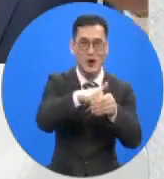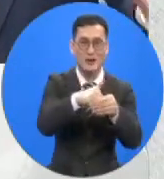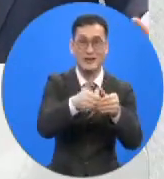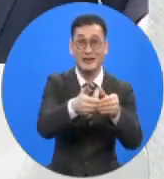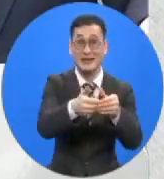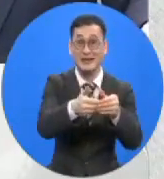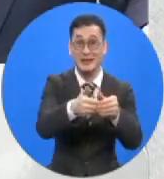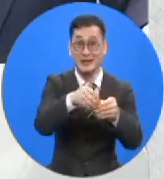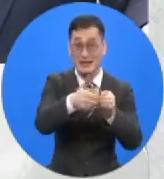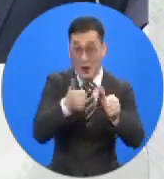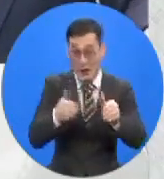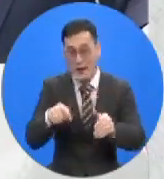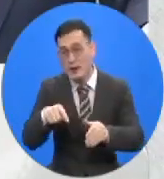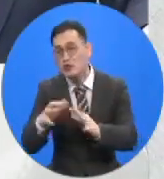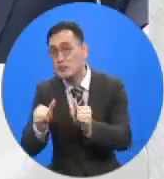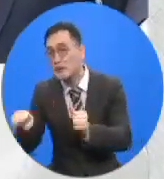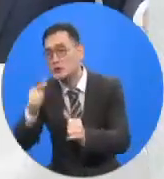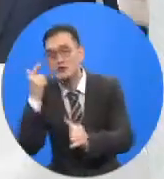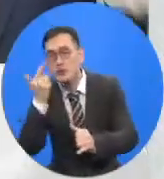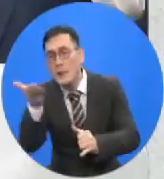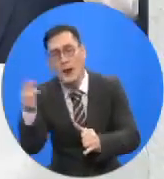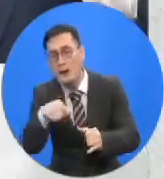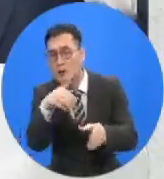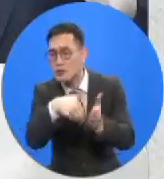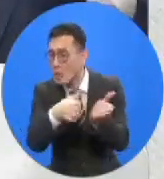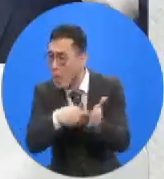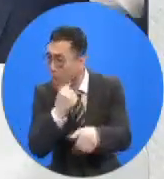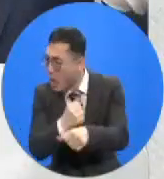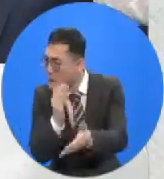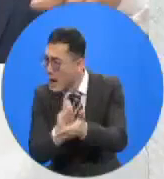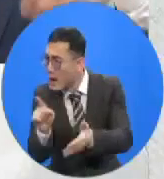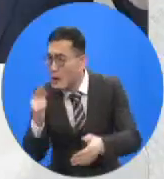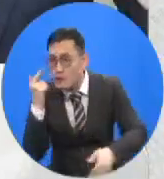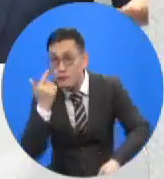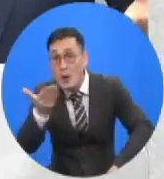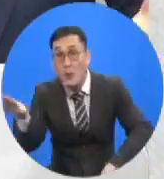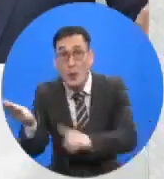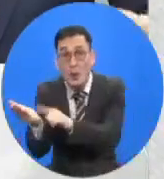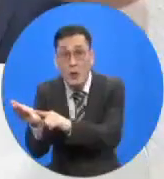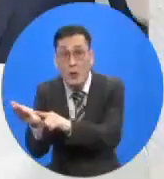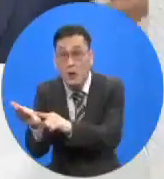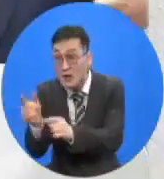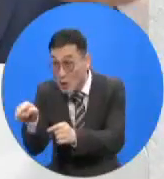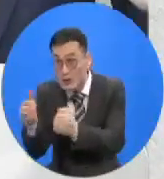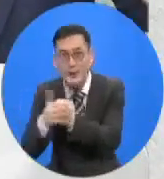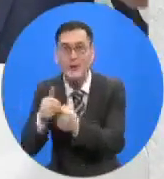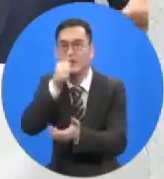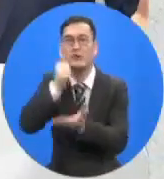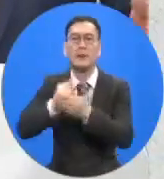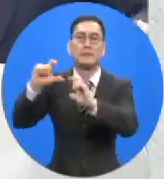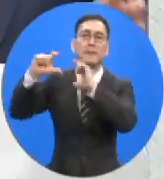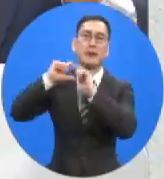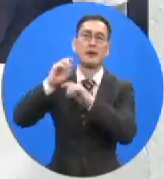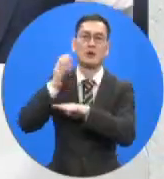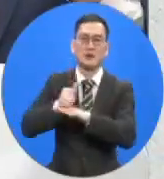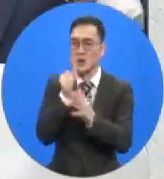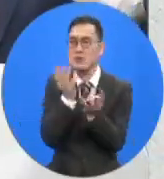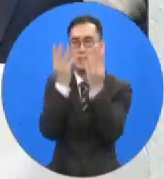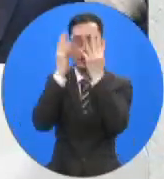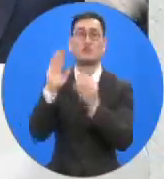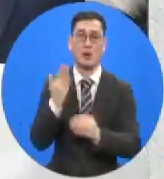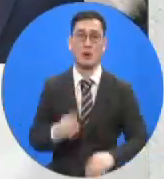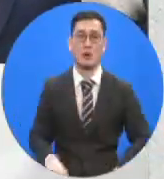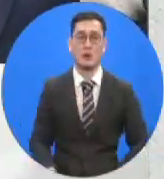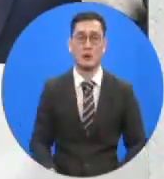걸로 2년형을 받았잖아요, 지금. 네. 그러면 이거는 여론조사를 넘어서서 선거에 개입하고 완전히